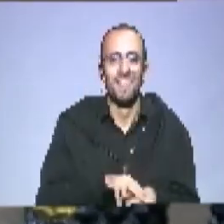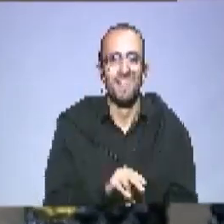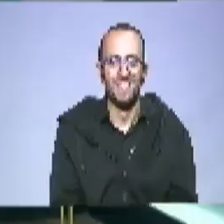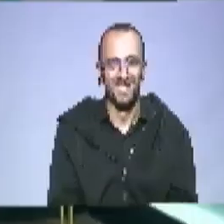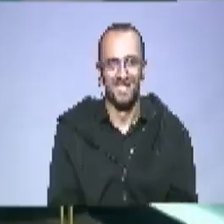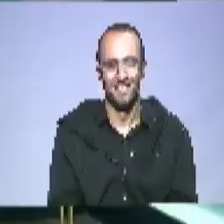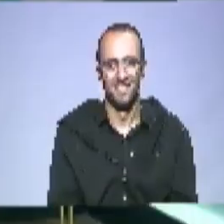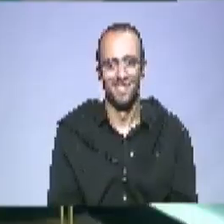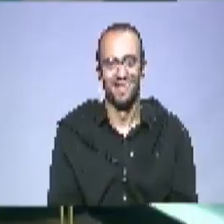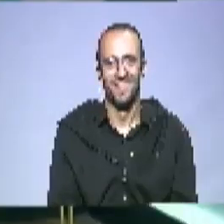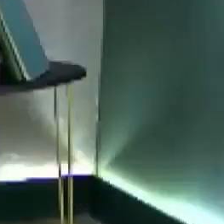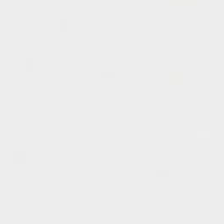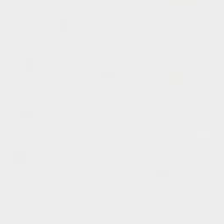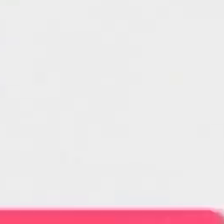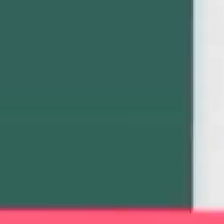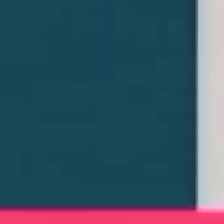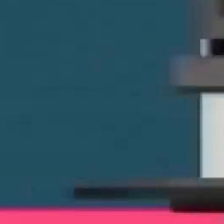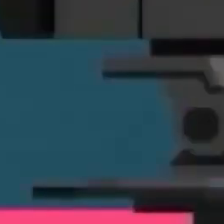مرة